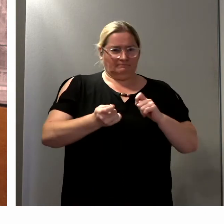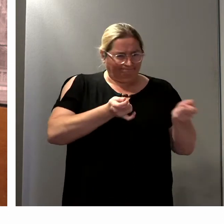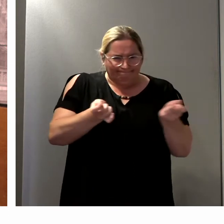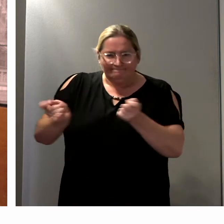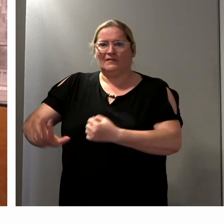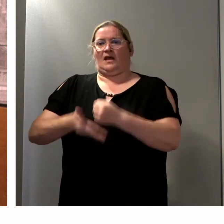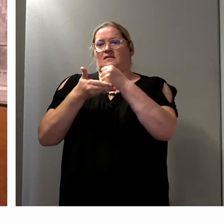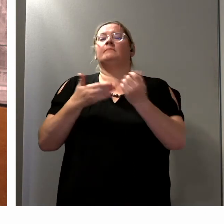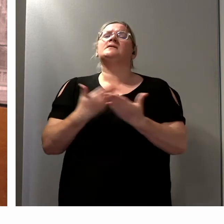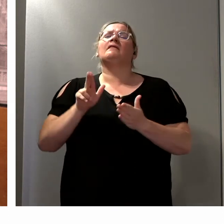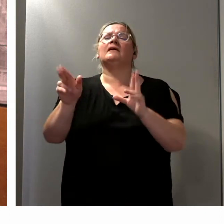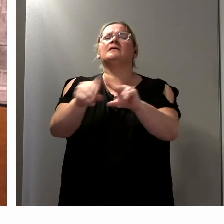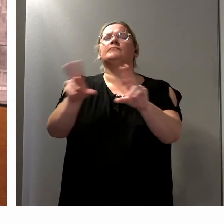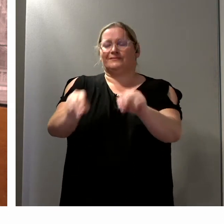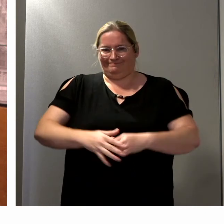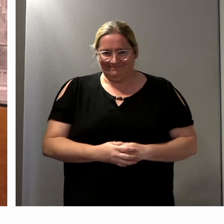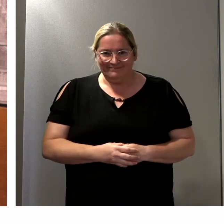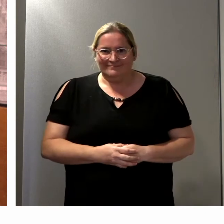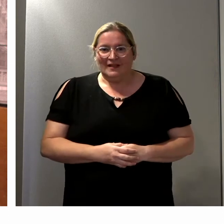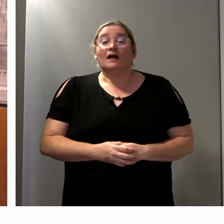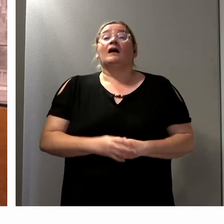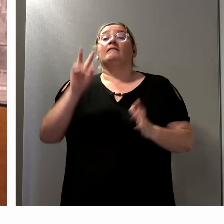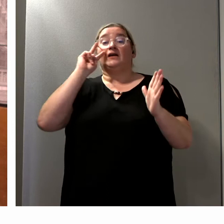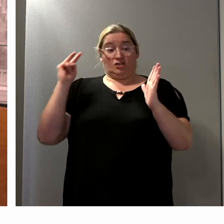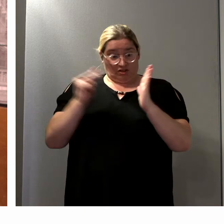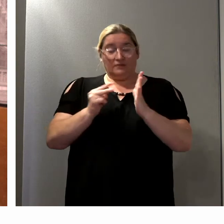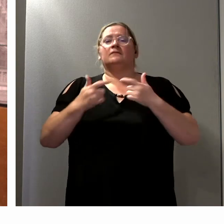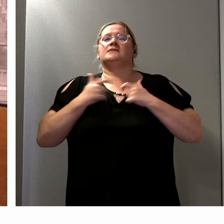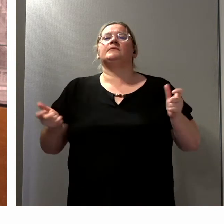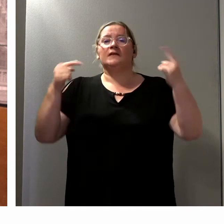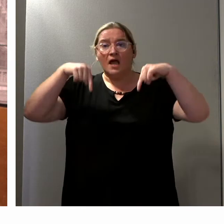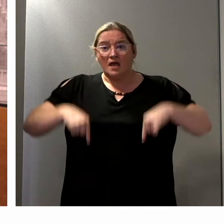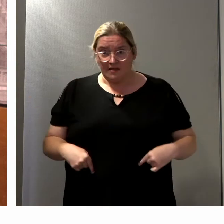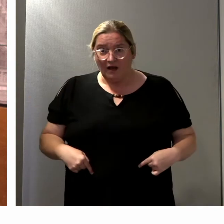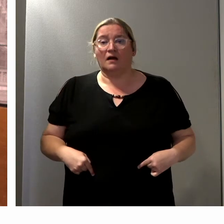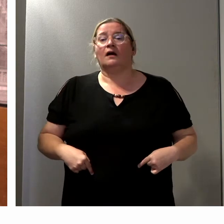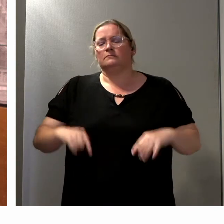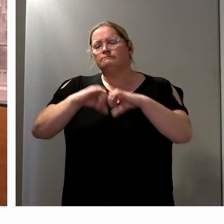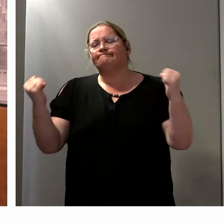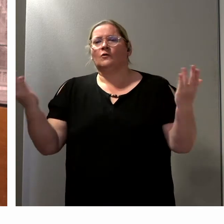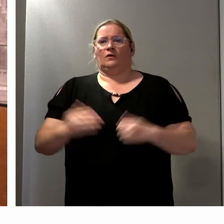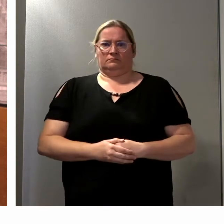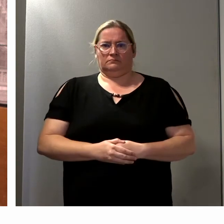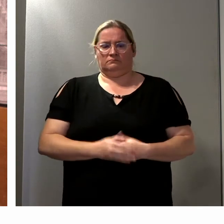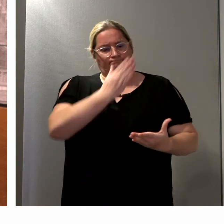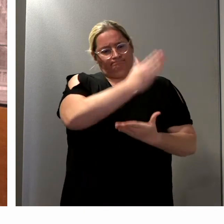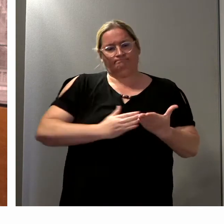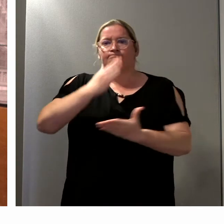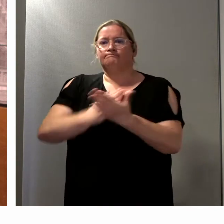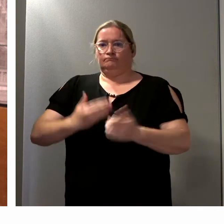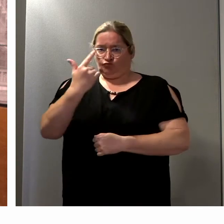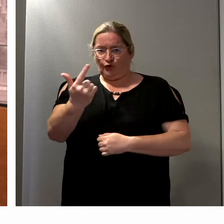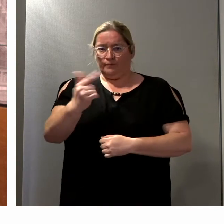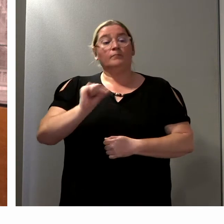du déroulé de ce projet. Mais en tout cas, pour rester sur ces grands principes de la charte d'accessibilité de l'État, elle se décompose finalement en deux grandes parties. Une